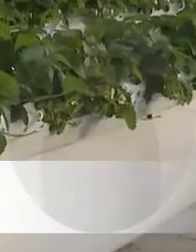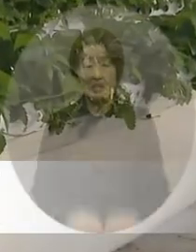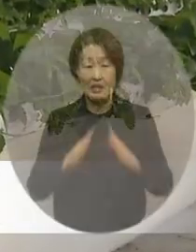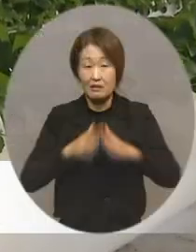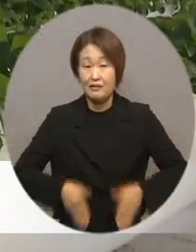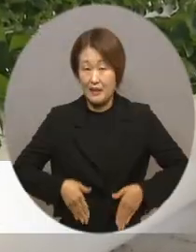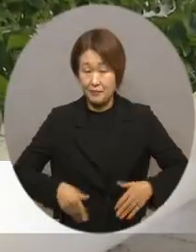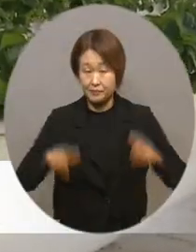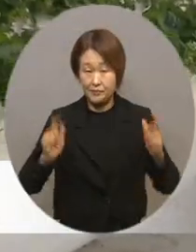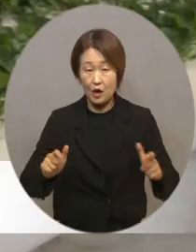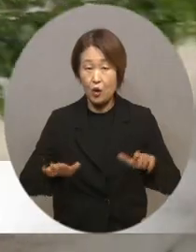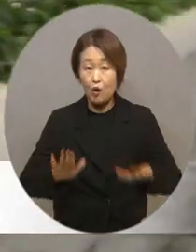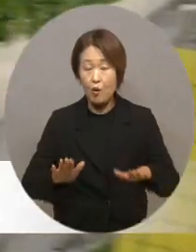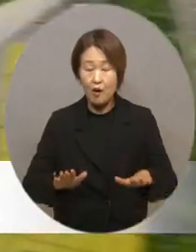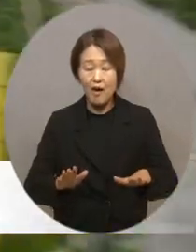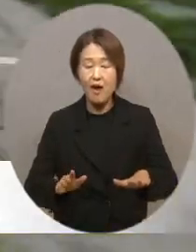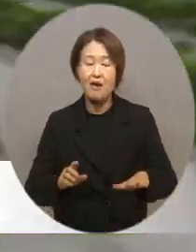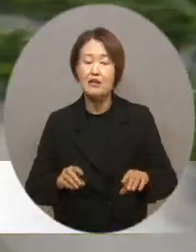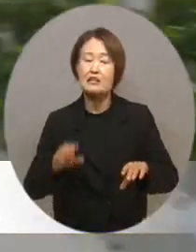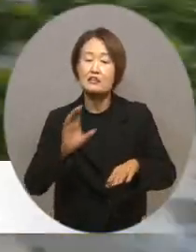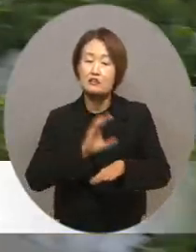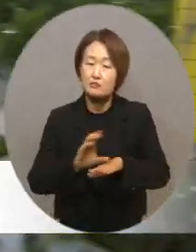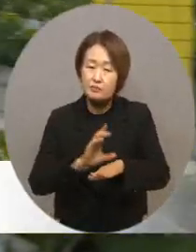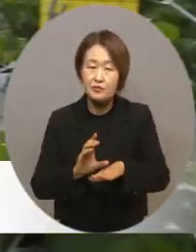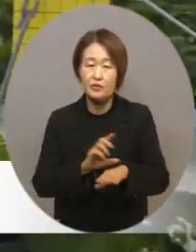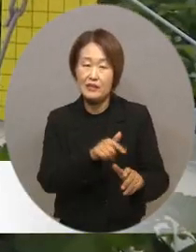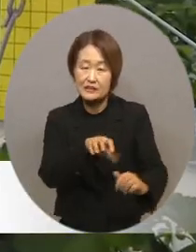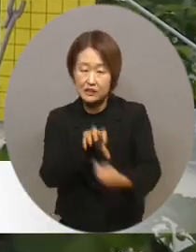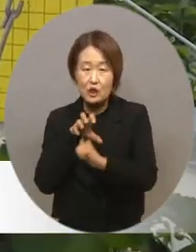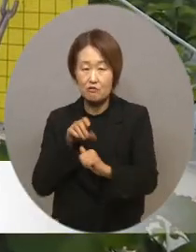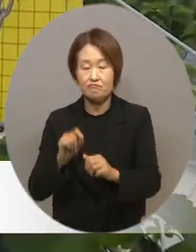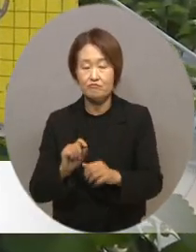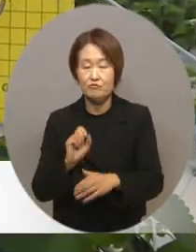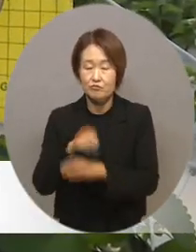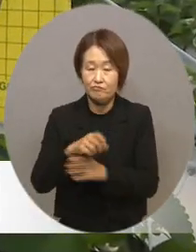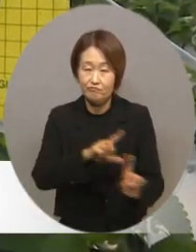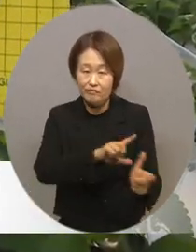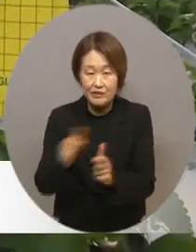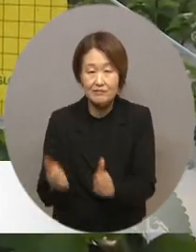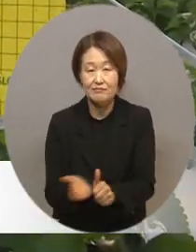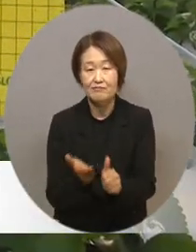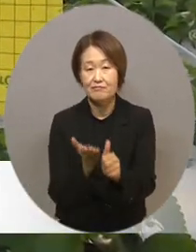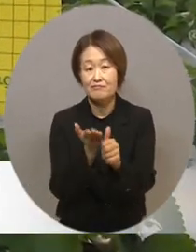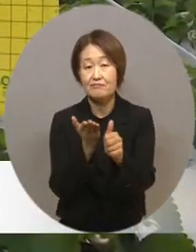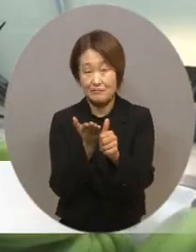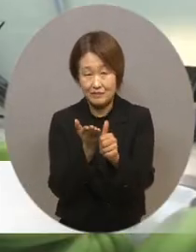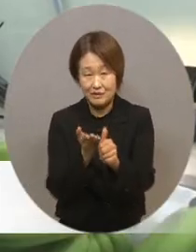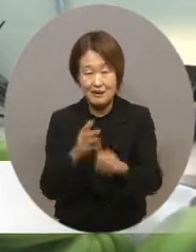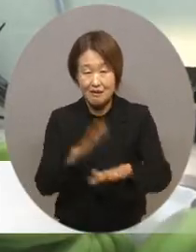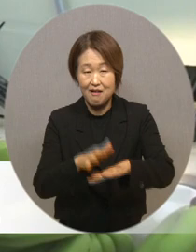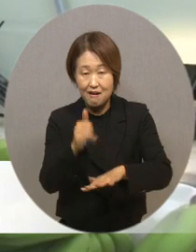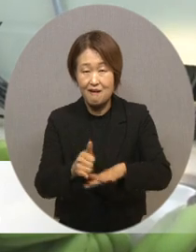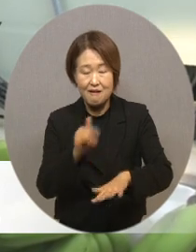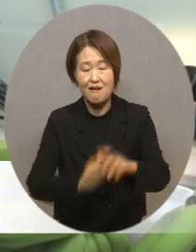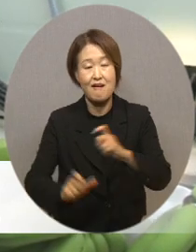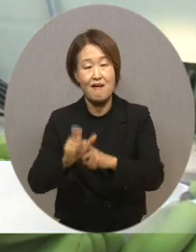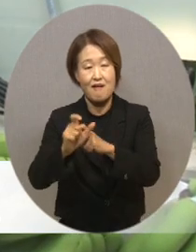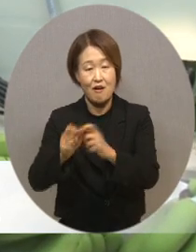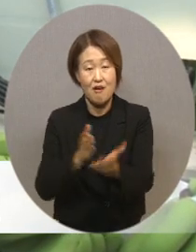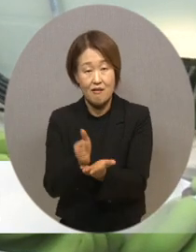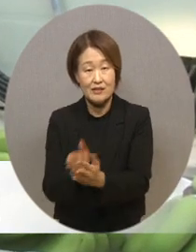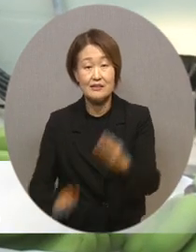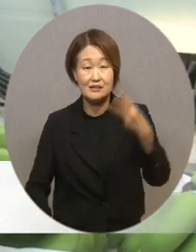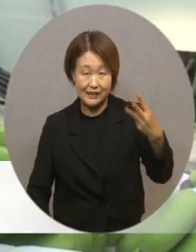전남도는 올해 스마트 농업 확산 및 시설 예원 과수산업 육성을 통한 농가 경쟁력 향상을 위해 3개 분야 24개